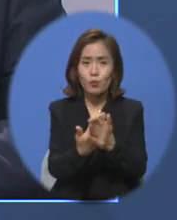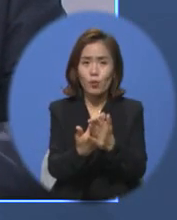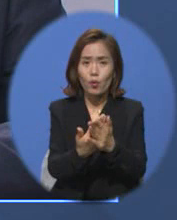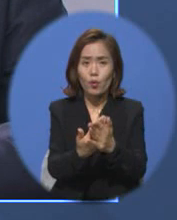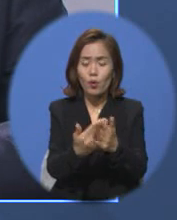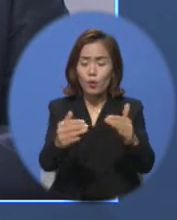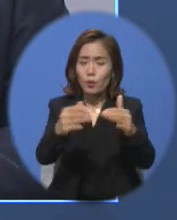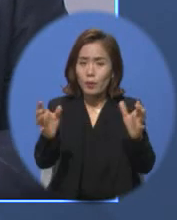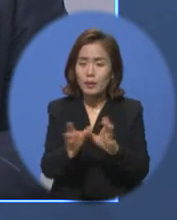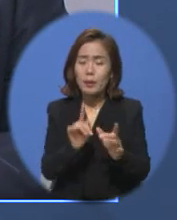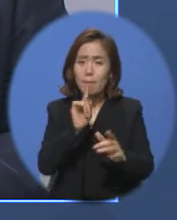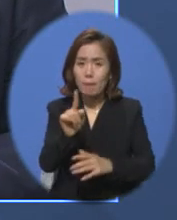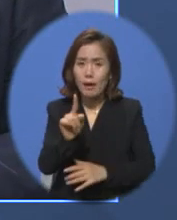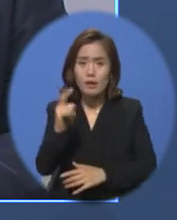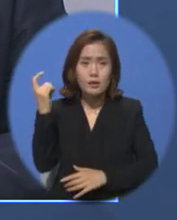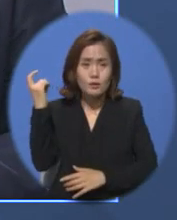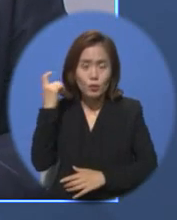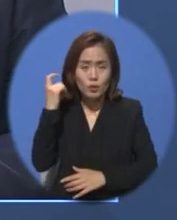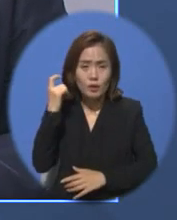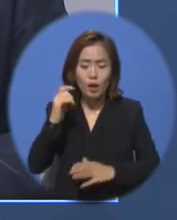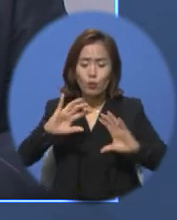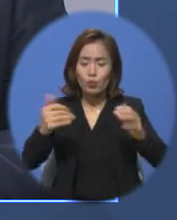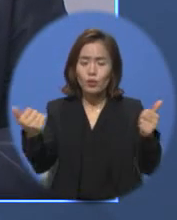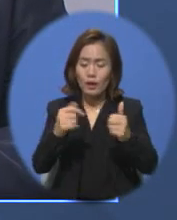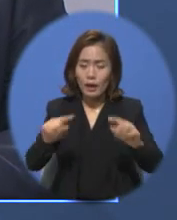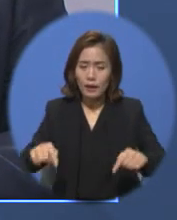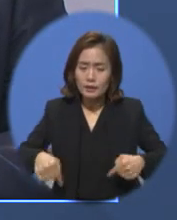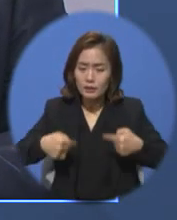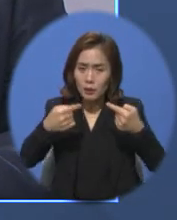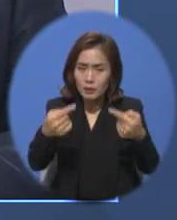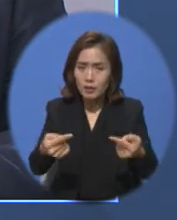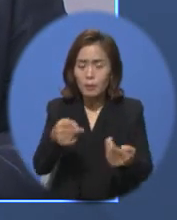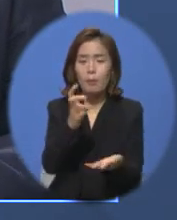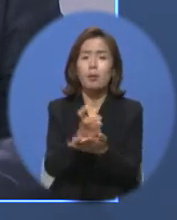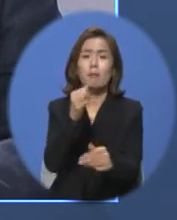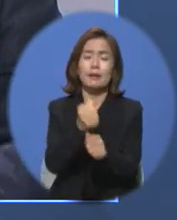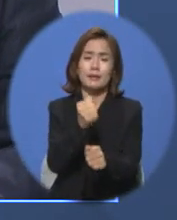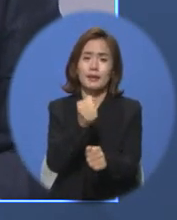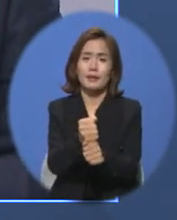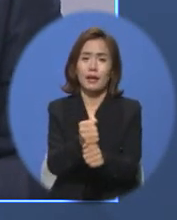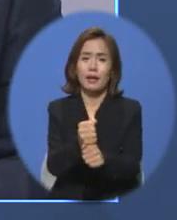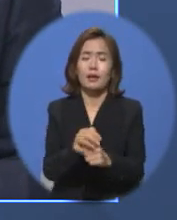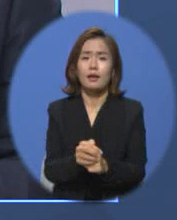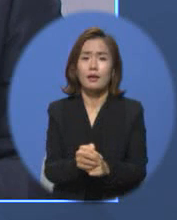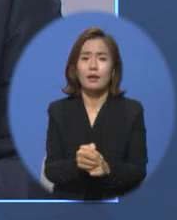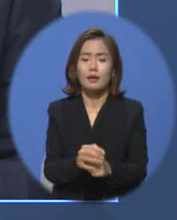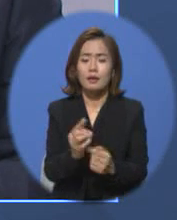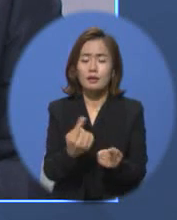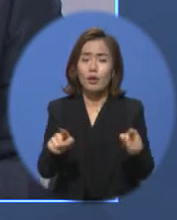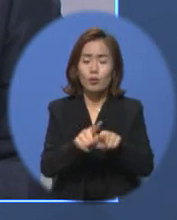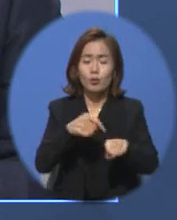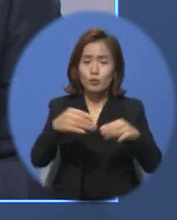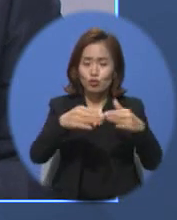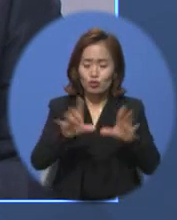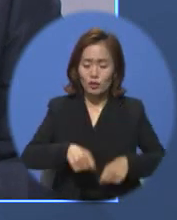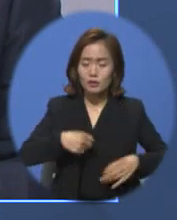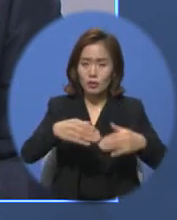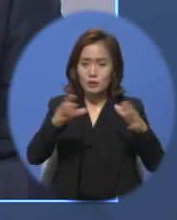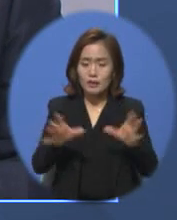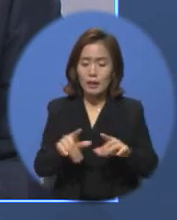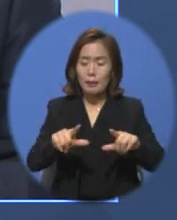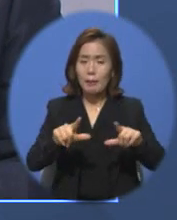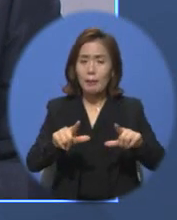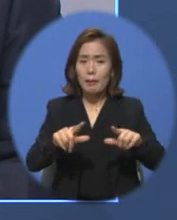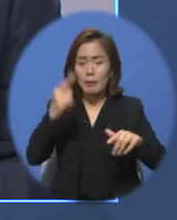, 정의당,민주평화당, 그리고무소속의원들이 다양한 진보